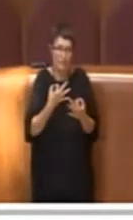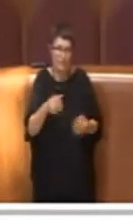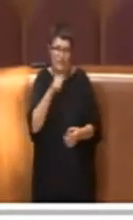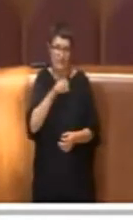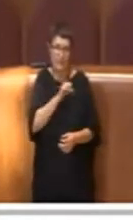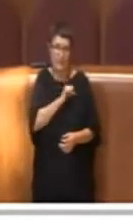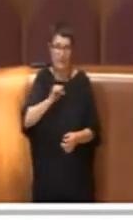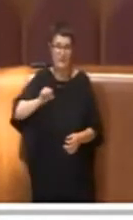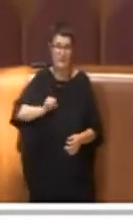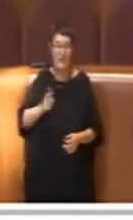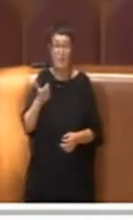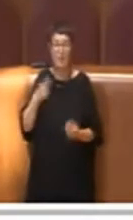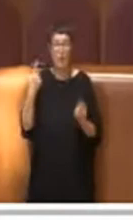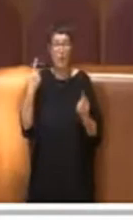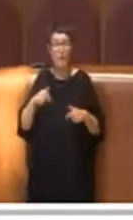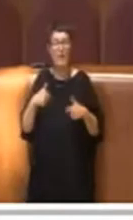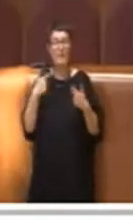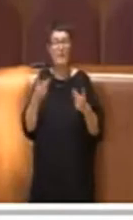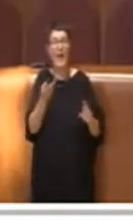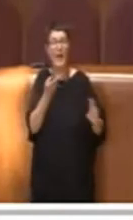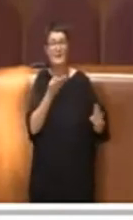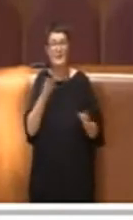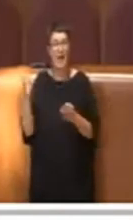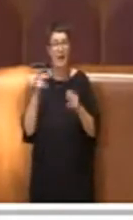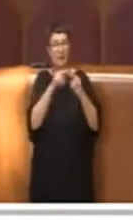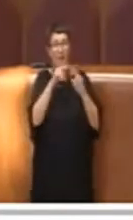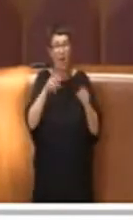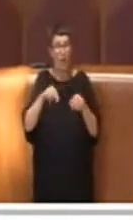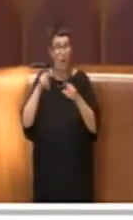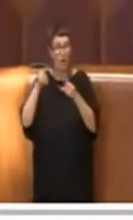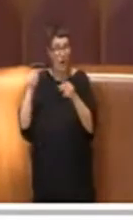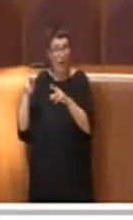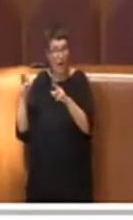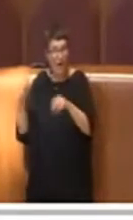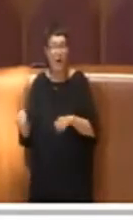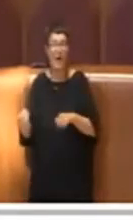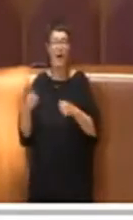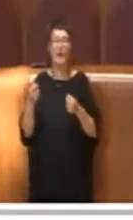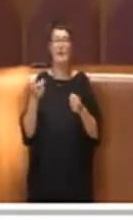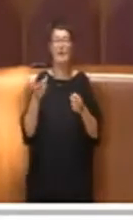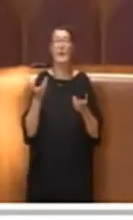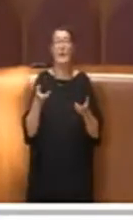esistono da tempo e che forniscono anche un tessuto che fornisce sicurezza ai